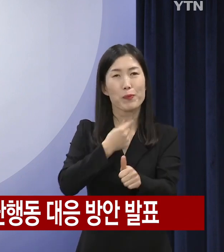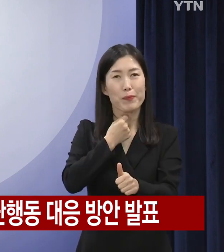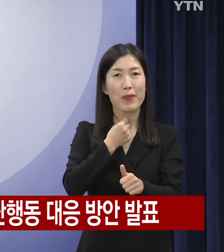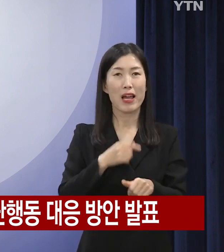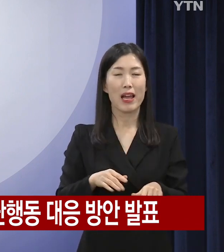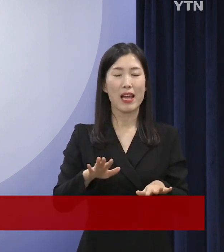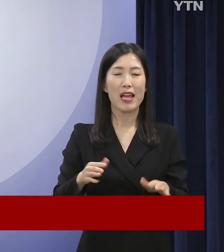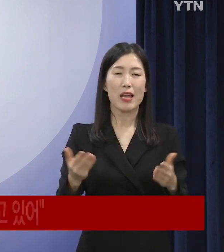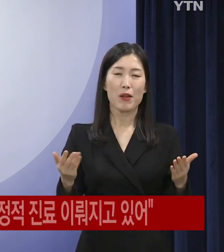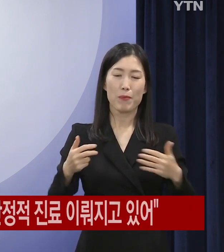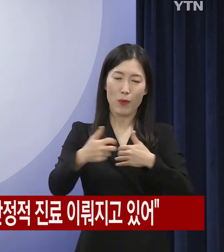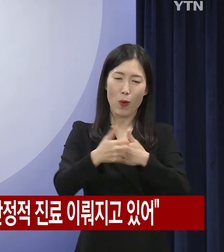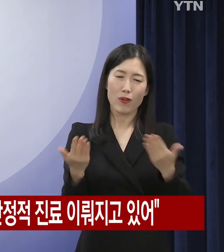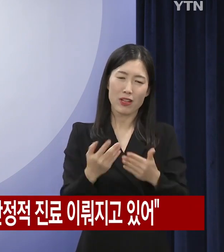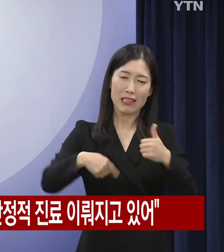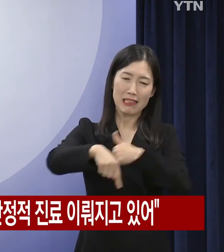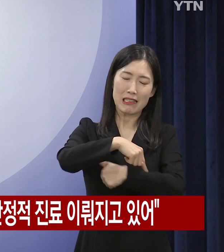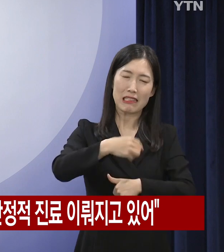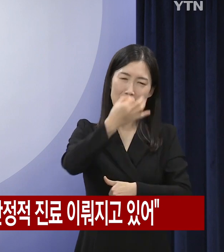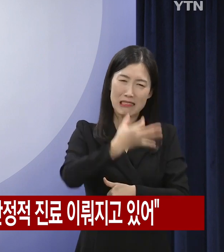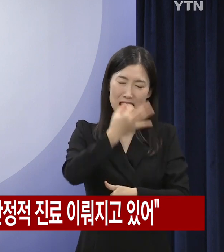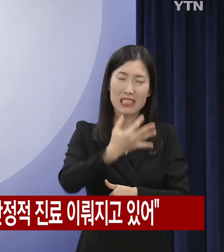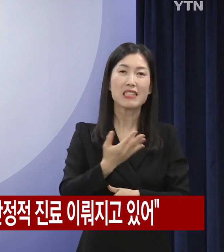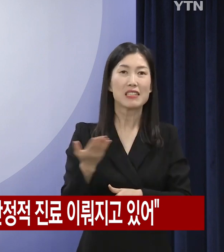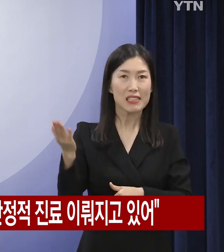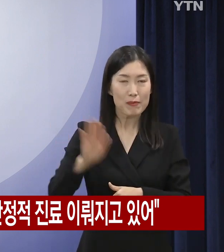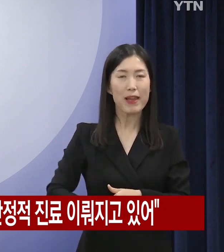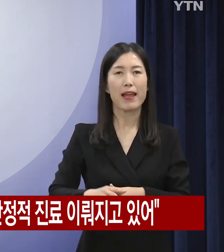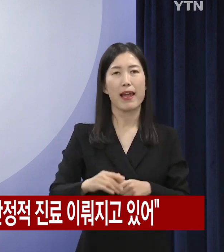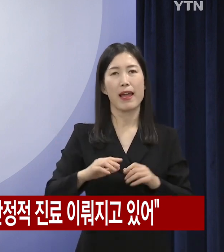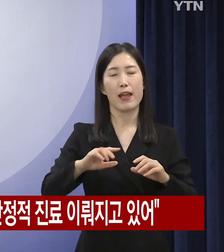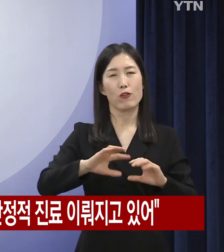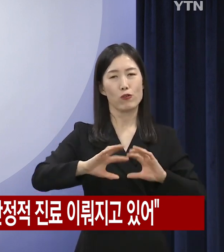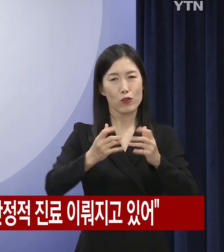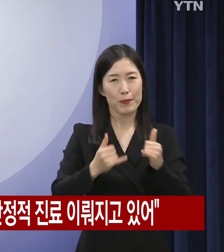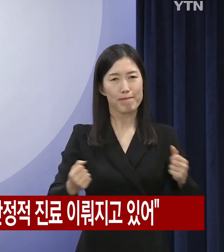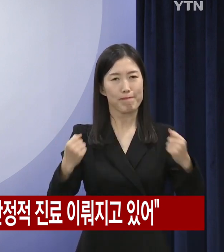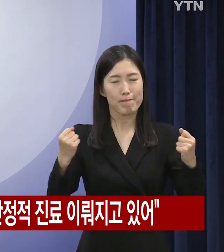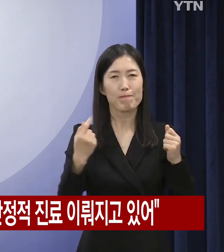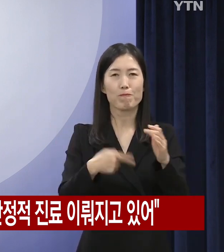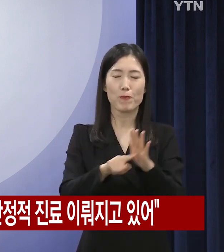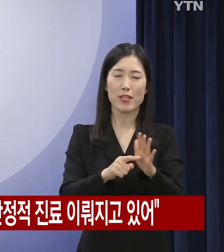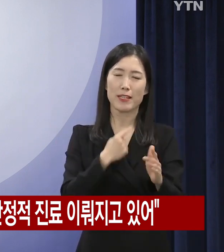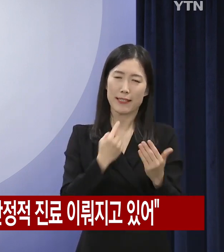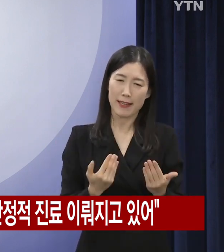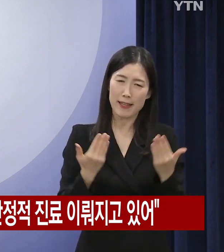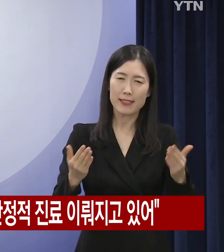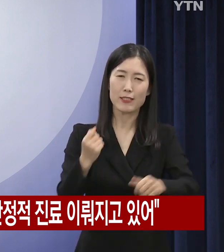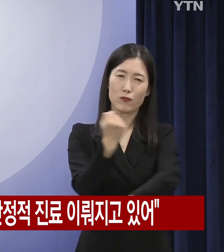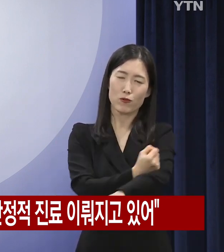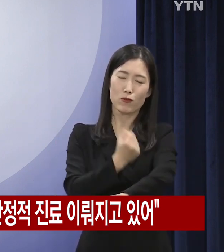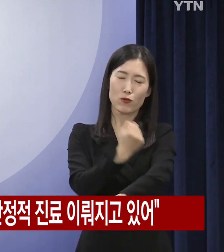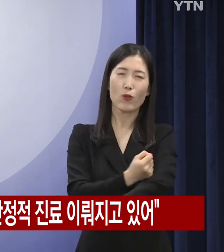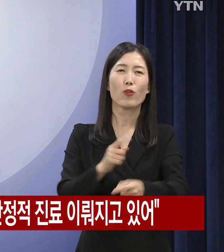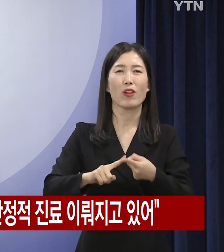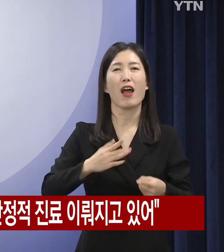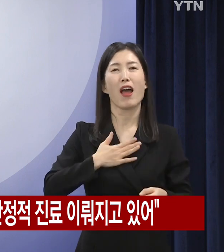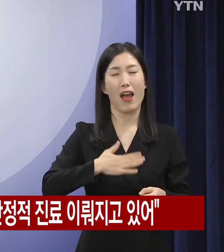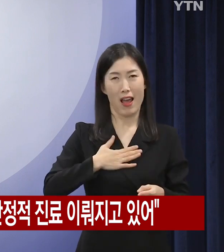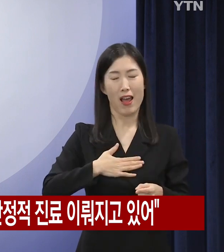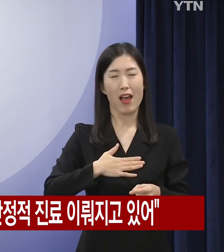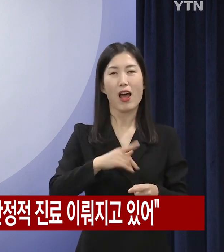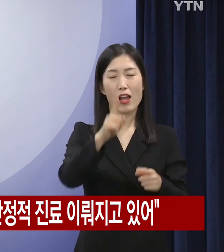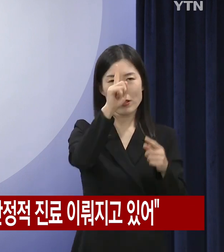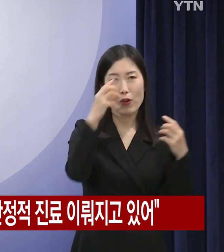어려운 현장 여건에서도 국민 보건을 지키기 위한 의료진 여러분들의 헌신과 노력에 대해